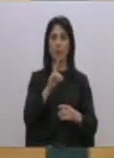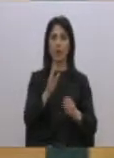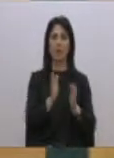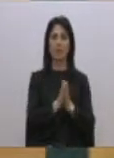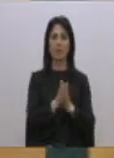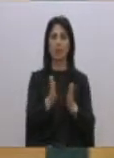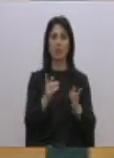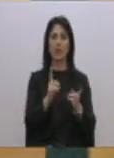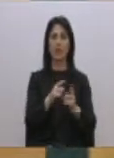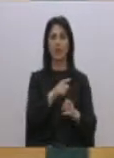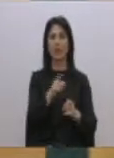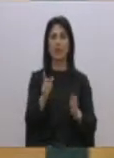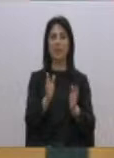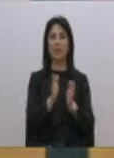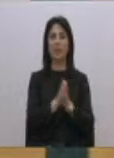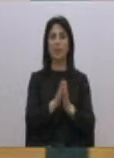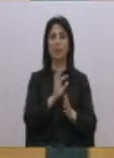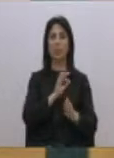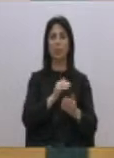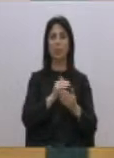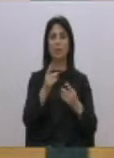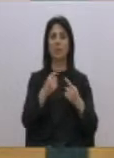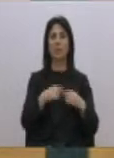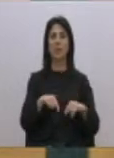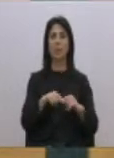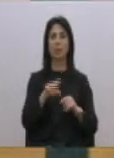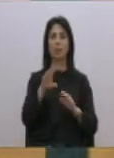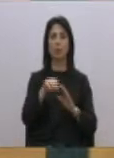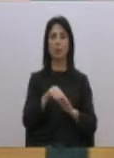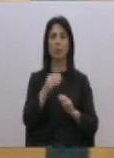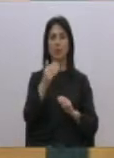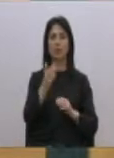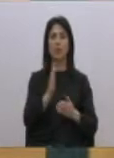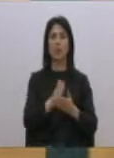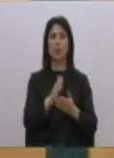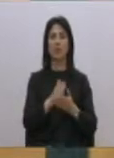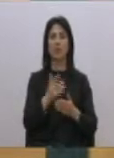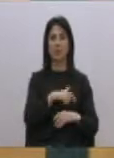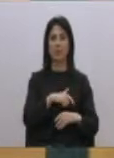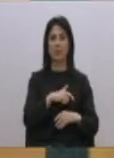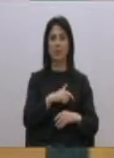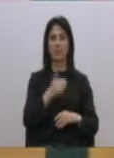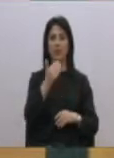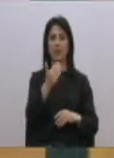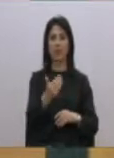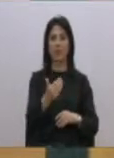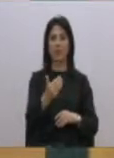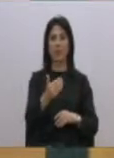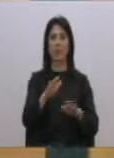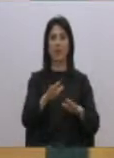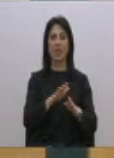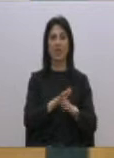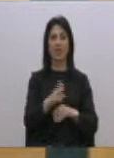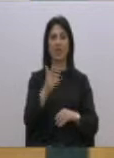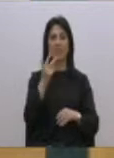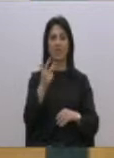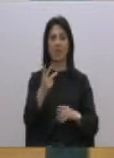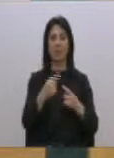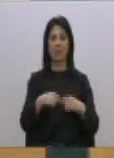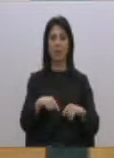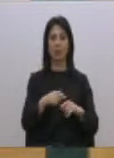საზოგადოებას რეალურად. თქვენ ითხოვთ, რომ იუსტიციის უმაღლეს საბჭოში თქვენ ყავდეთ სამი წევრი, თქვენი კვოტა იყოს სამი